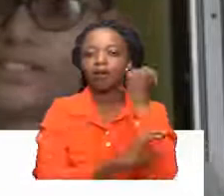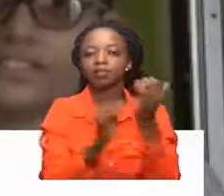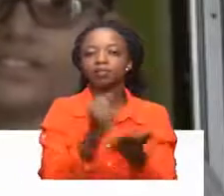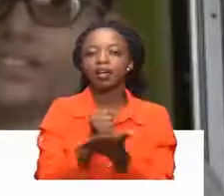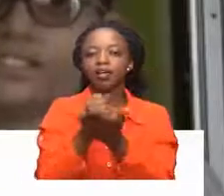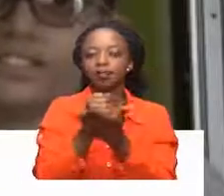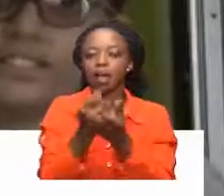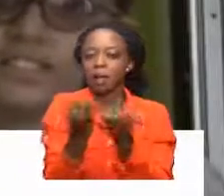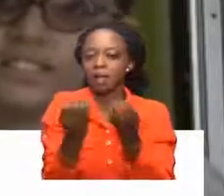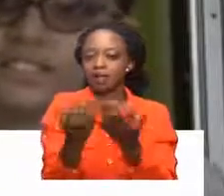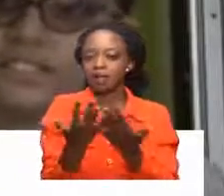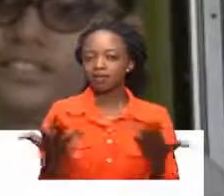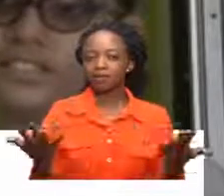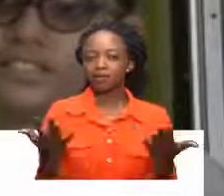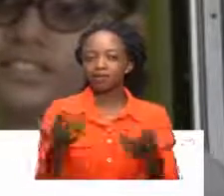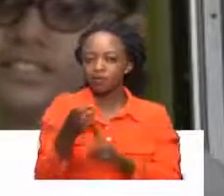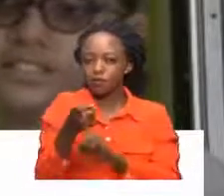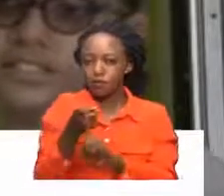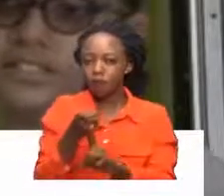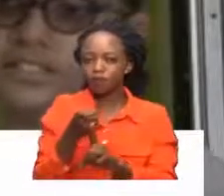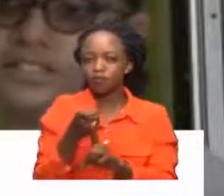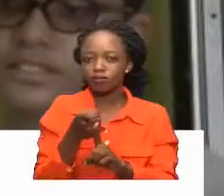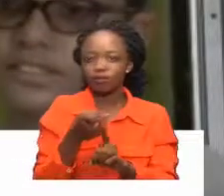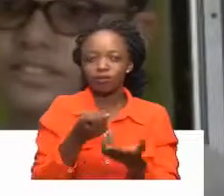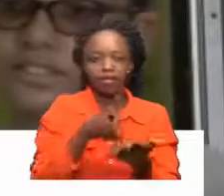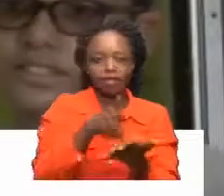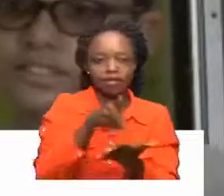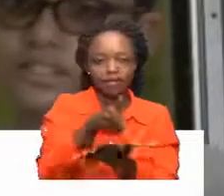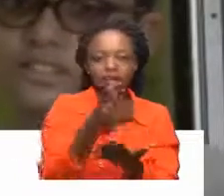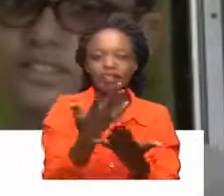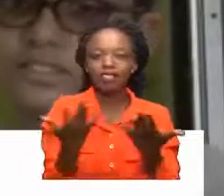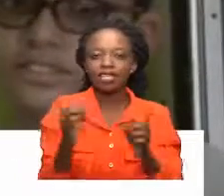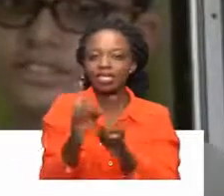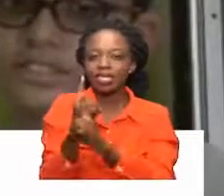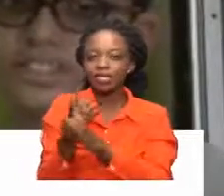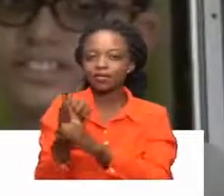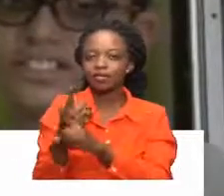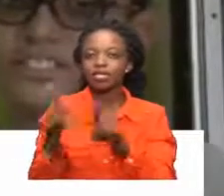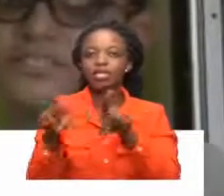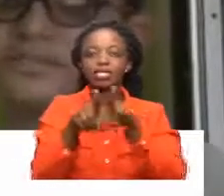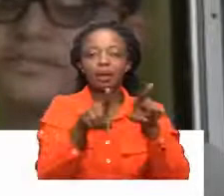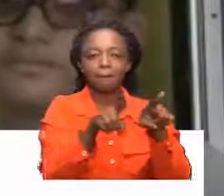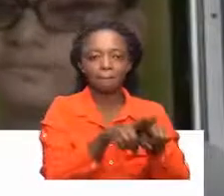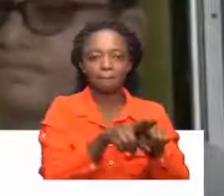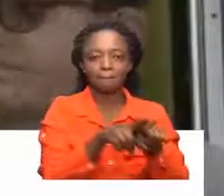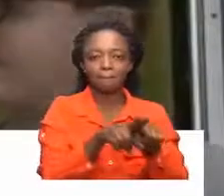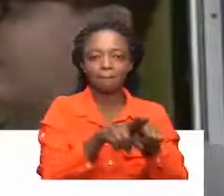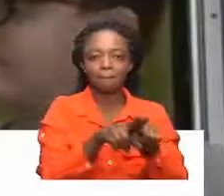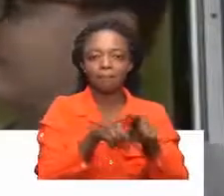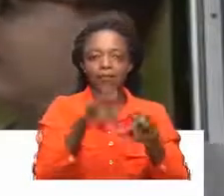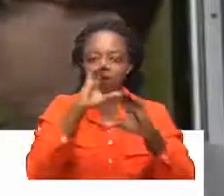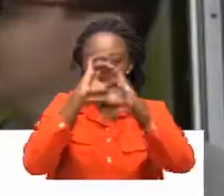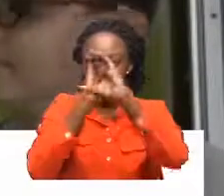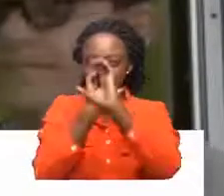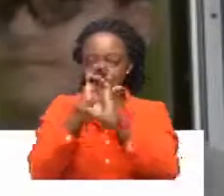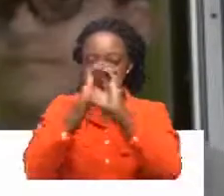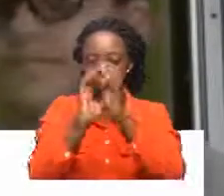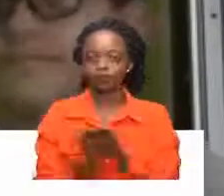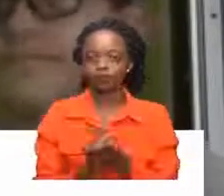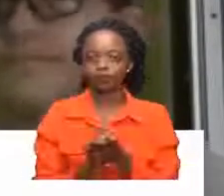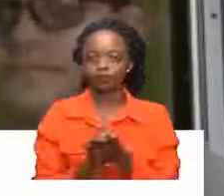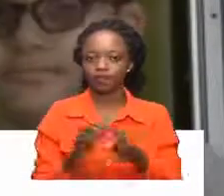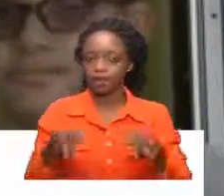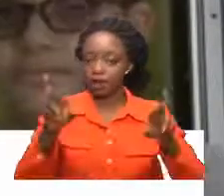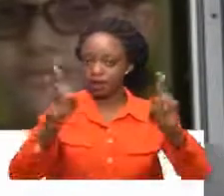masuala mbalimbali, kuanzia kwa uuzaji wa bidhaa mbalimbali pamoja na filamu ikiwa iko